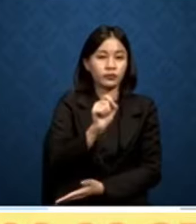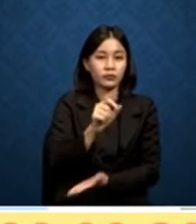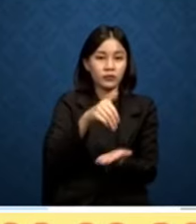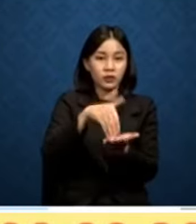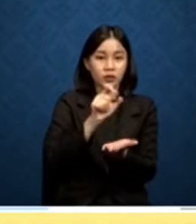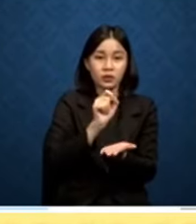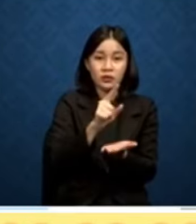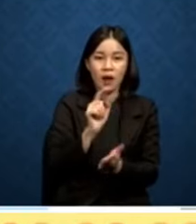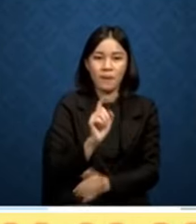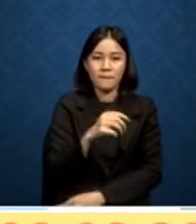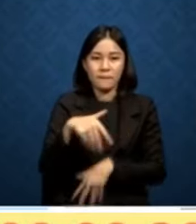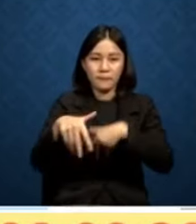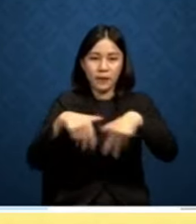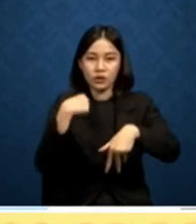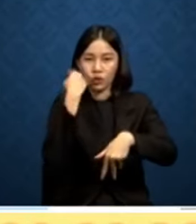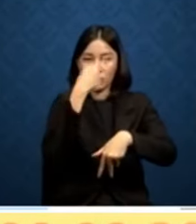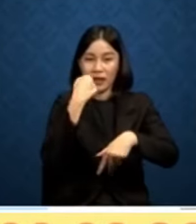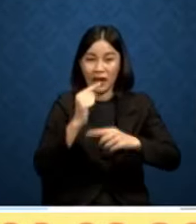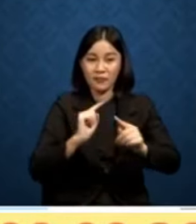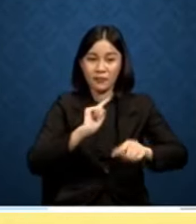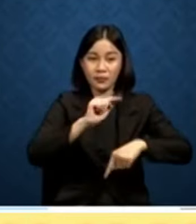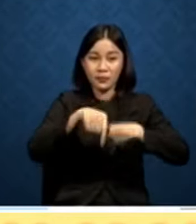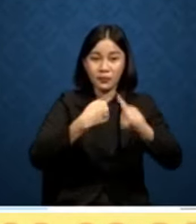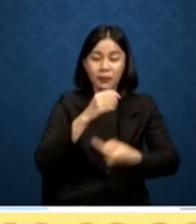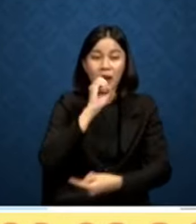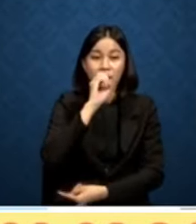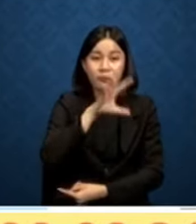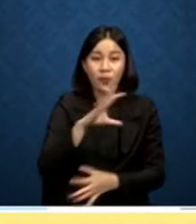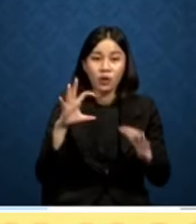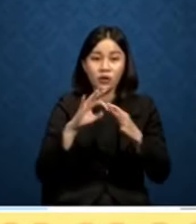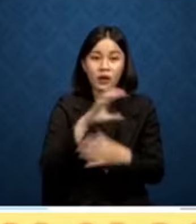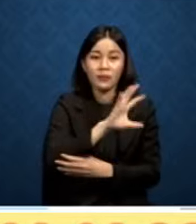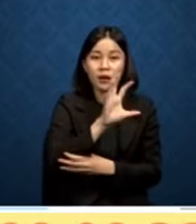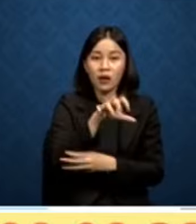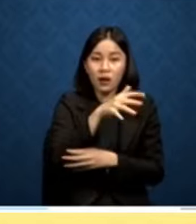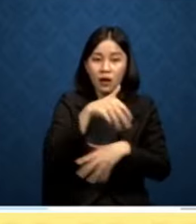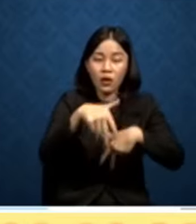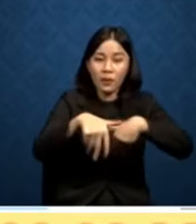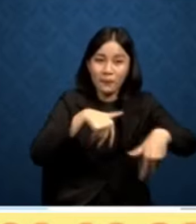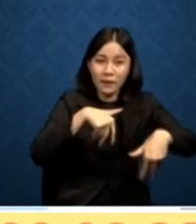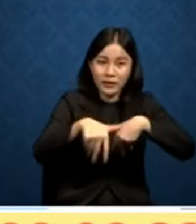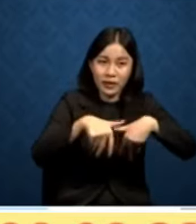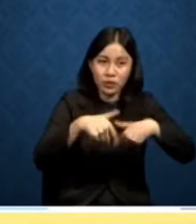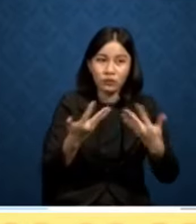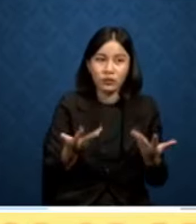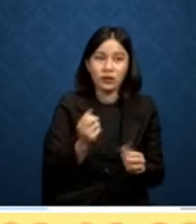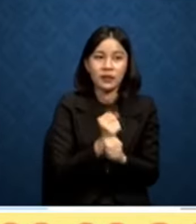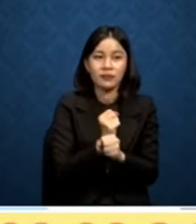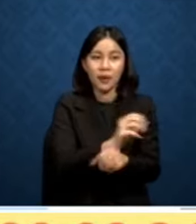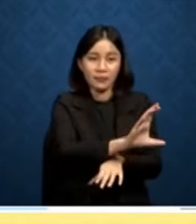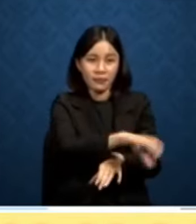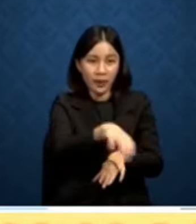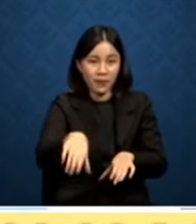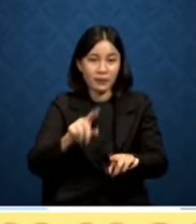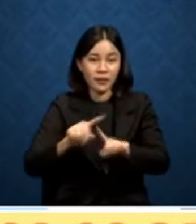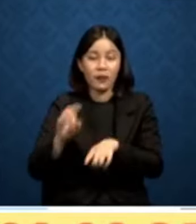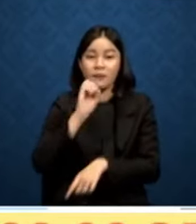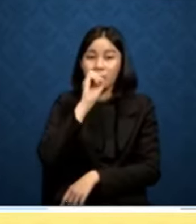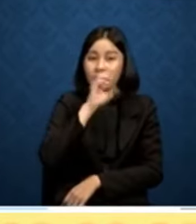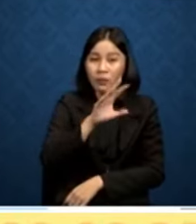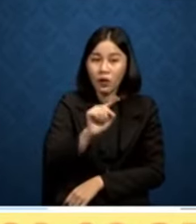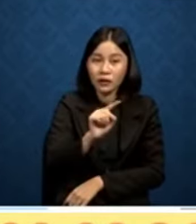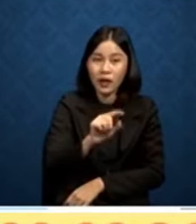คนไหน เดินไปแ้งเกี่ยวกัเรื่องหลอกรวประชาชนไม่วาในหนวยงานไหน ไม่วาจะไปแ้งที่